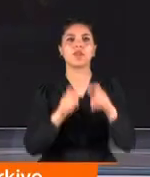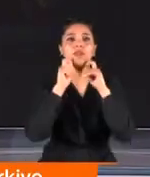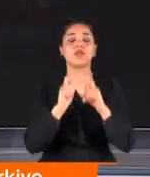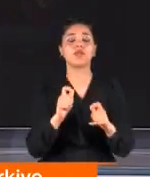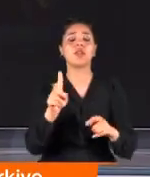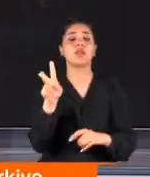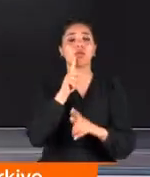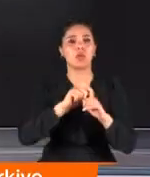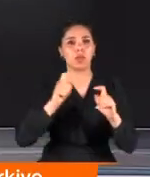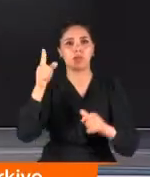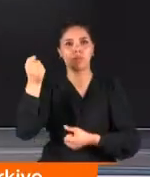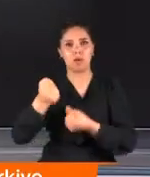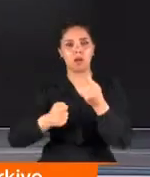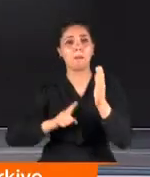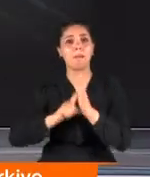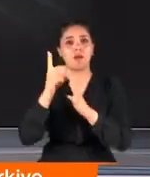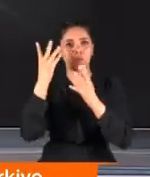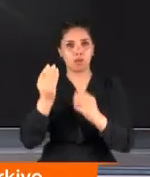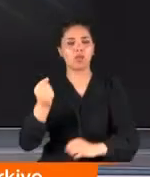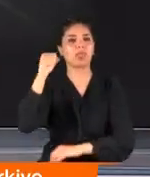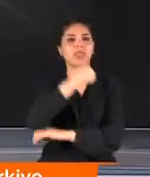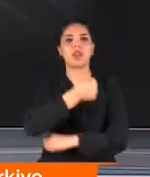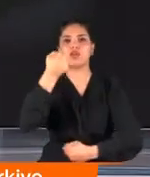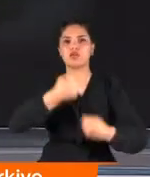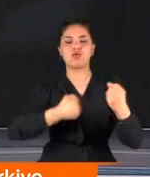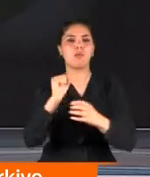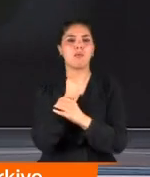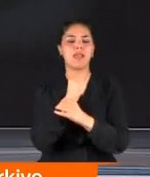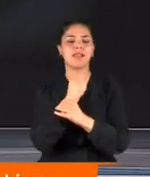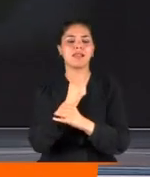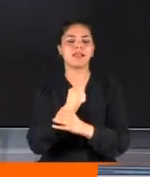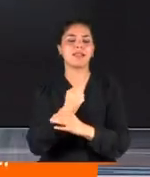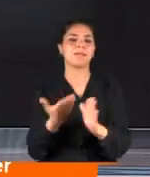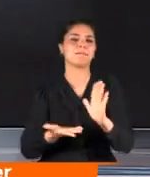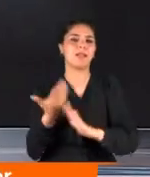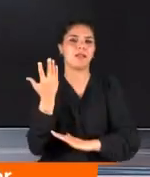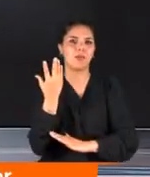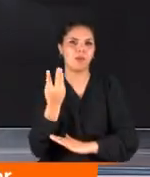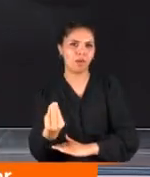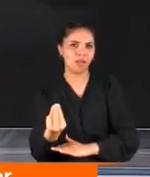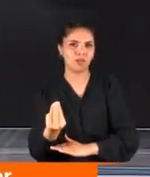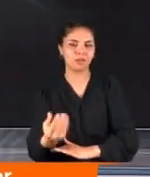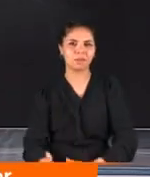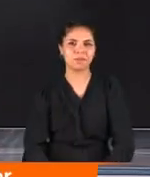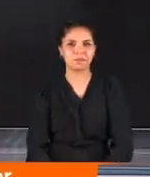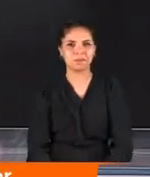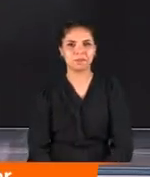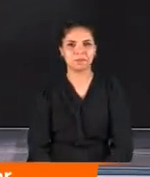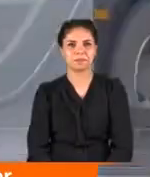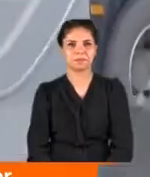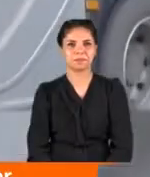Çin'in son geliştirdiği bu araç başarılı olursa tır şoförlüğü mesleği de tarihin tozlu rafları arasına girebilir.